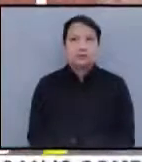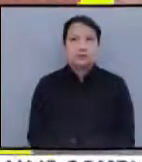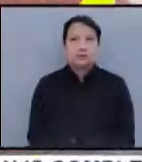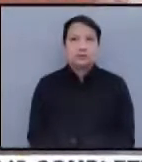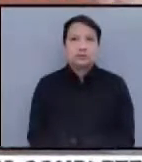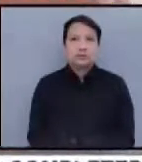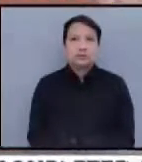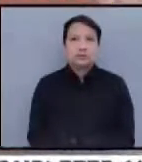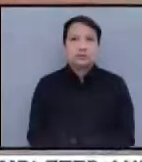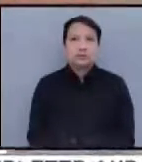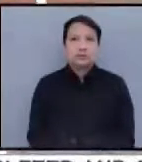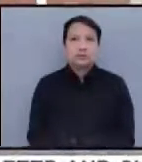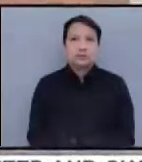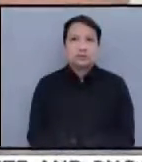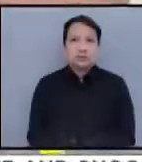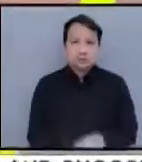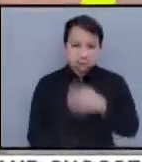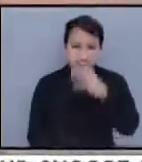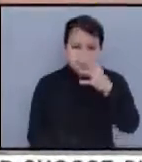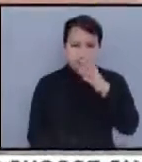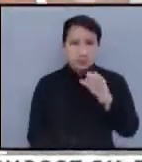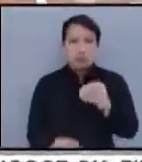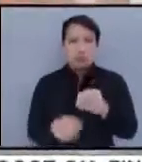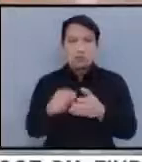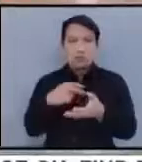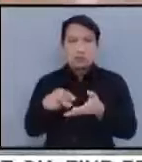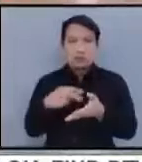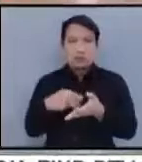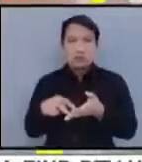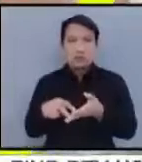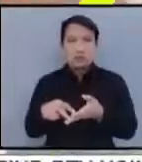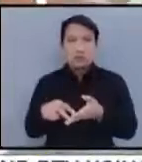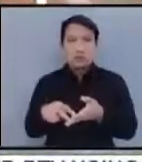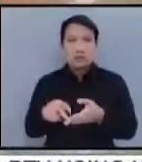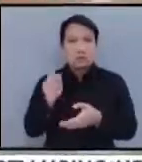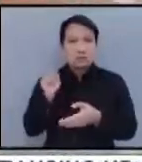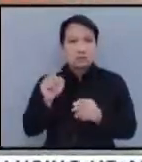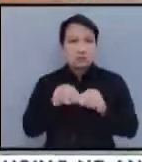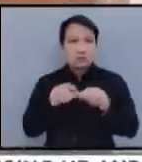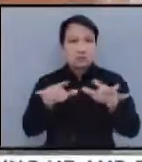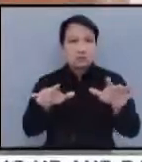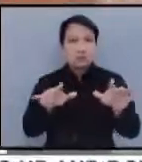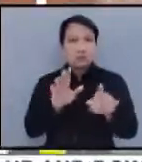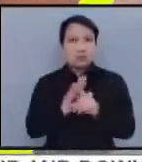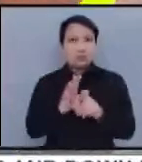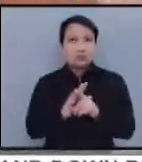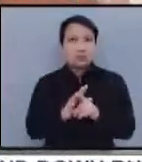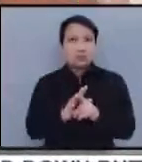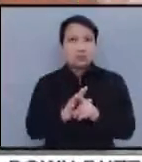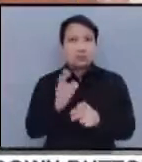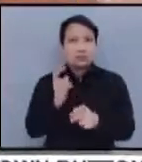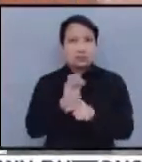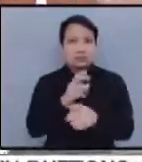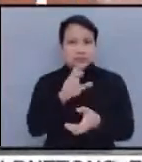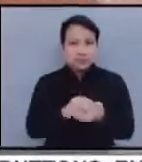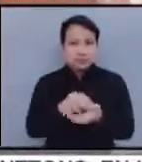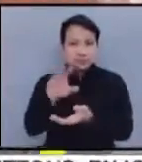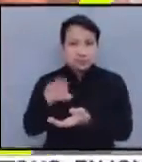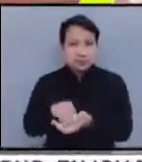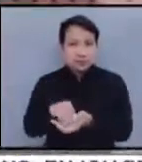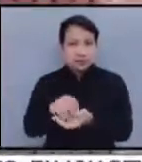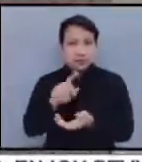She even creates her own dance steps na talaga namang mabilis nagtitrend dahil napakahirap at ginagaya pa rin ng ibang